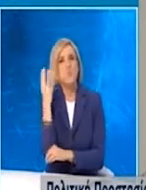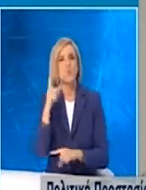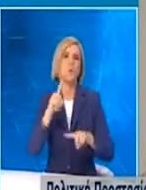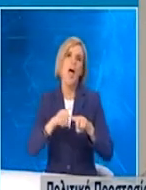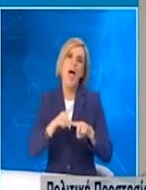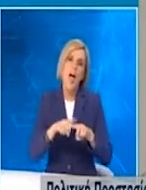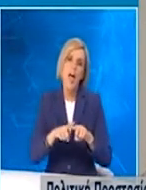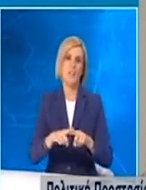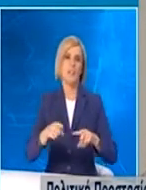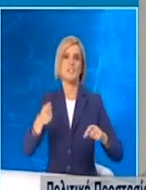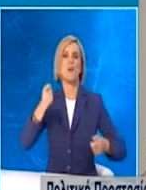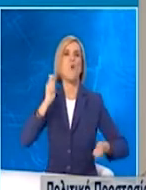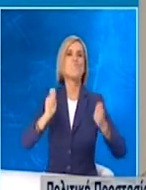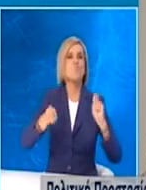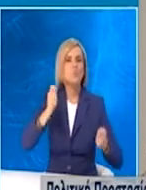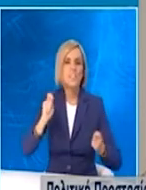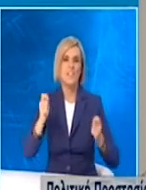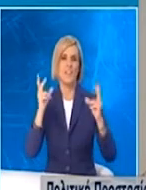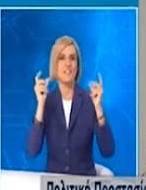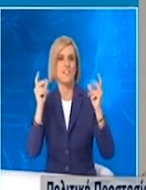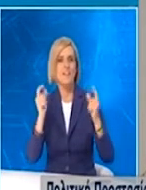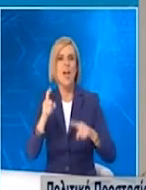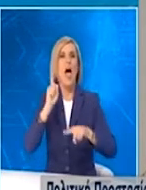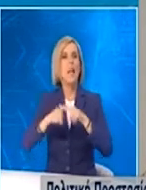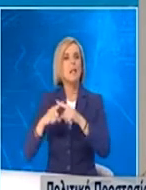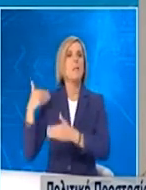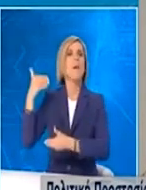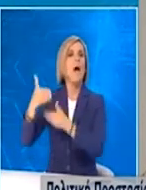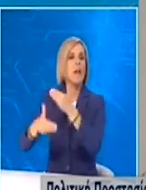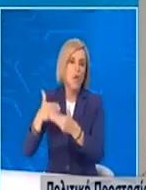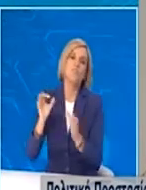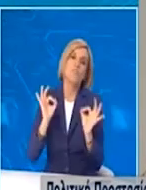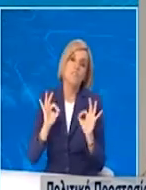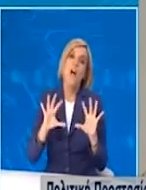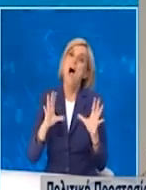τρόπος εκτόνωσης και ανάδειξης διαφόρων περιοχών, όμως ο